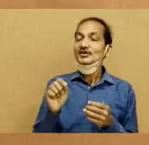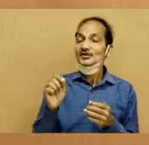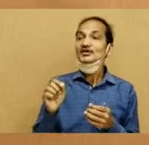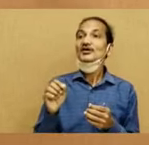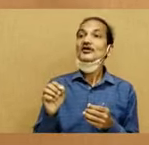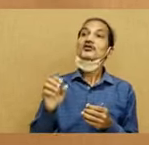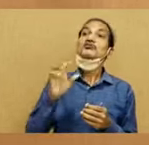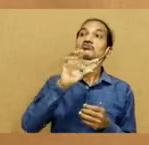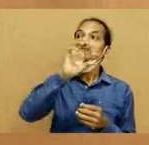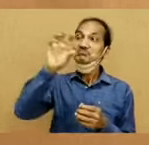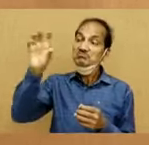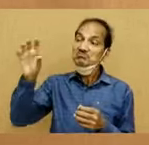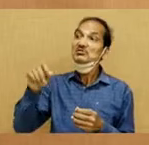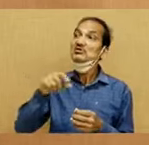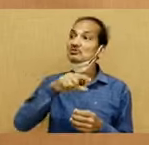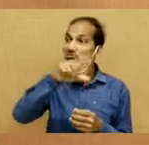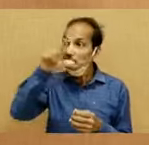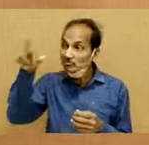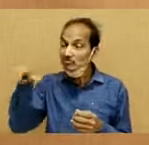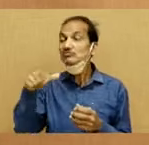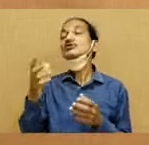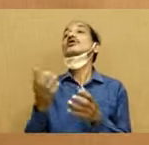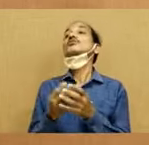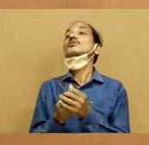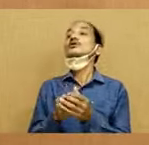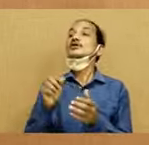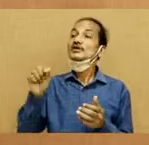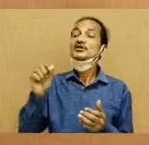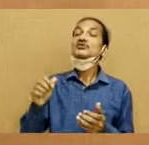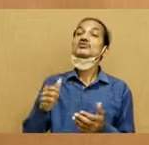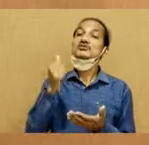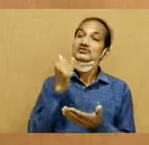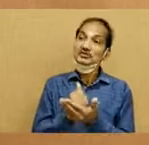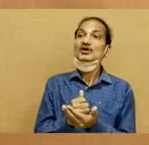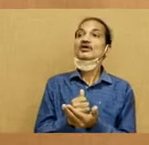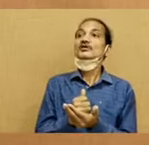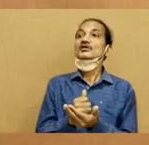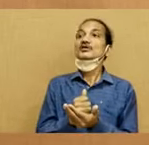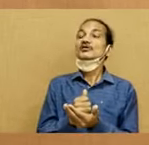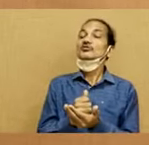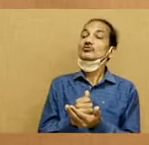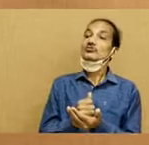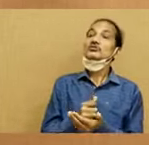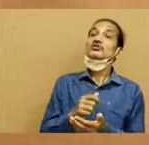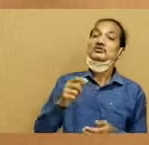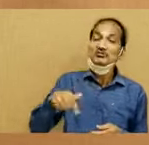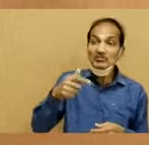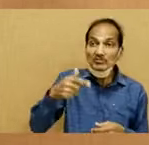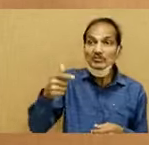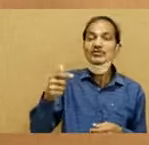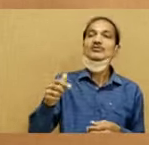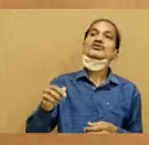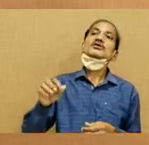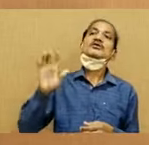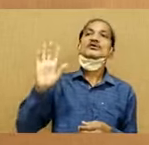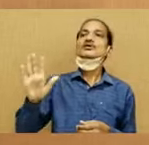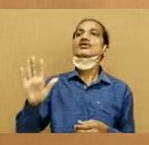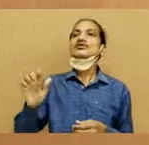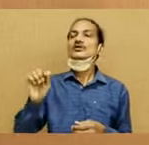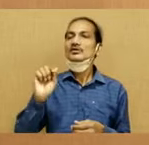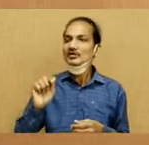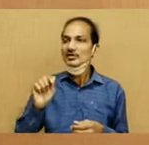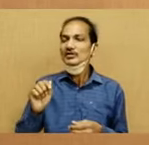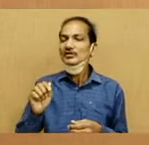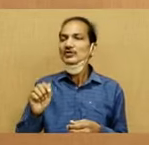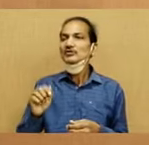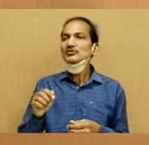ଏଇଟା ଗୋଟିଏ ସ୍ଥାୟୀ ଭିତ୍ତିଭୂମି ହୋଇ ସବୁଦିନ ପାଇଁ ରହିବ, ବିପଦ କଟିଯାଉ ତାପରେ ତାର ମାଲିକାନା ଏବଂ